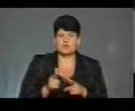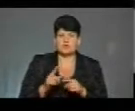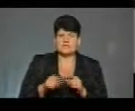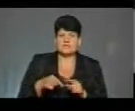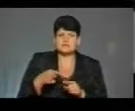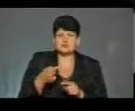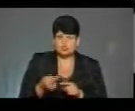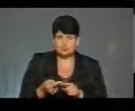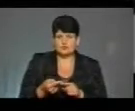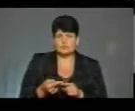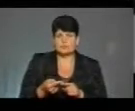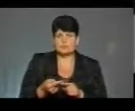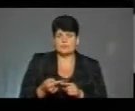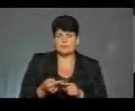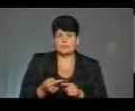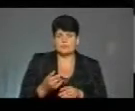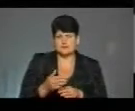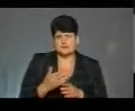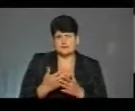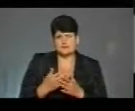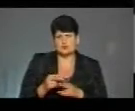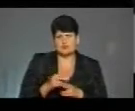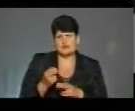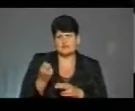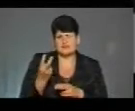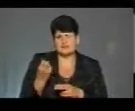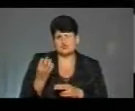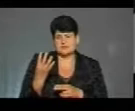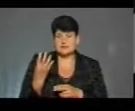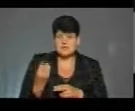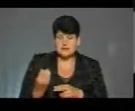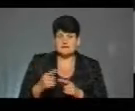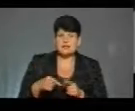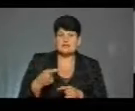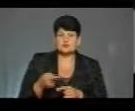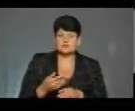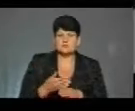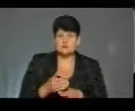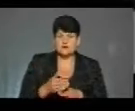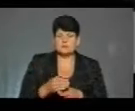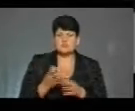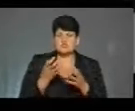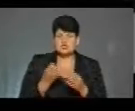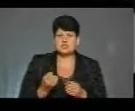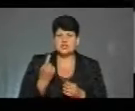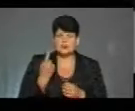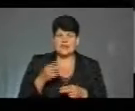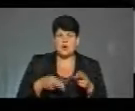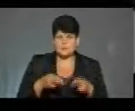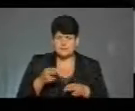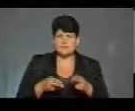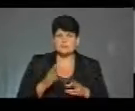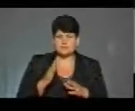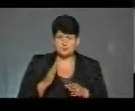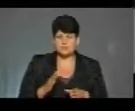наступного завершаючого етапу, це десь приблизно лікування 12-14 днів до наступного етапу. І плюс вже ще одне операційне лікування,